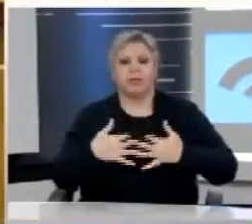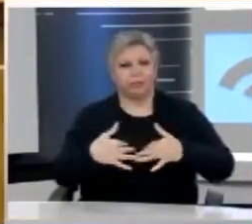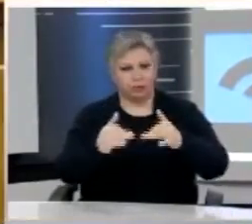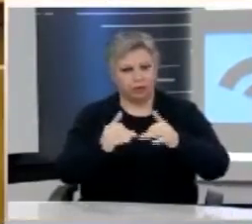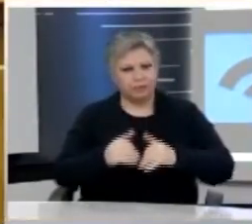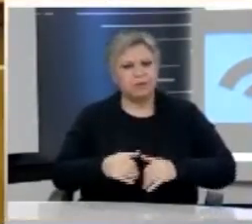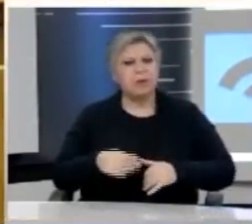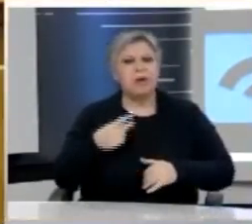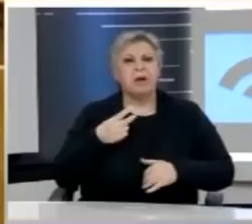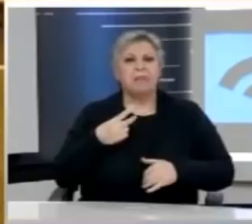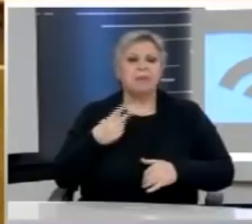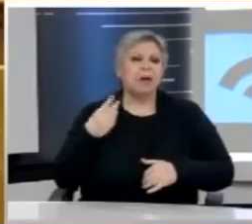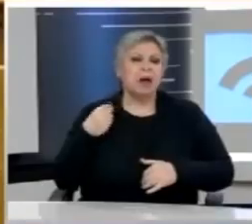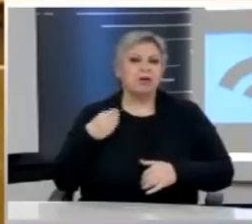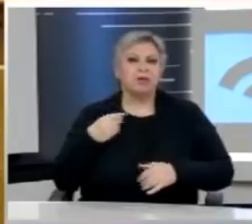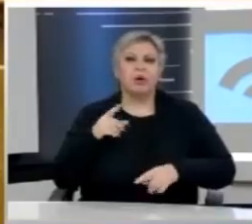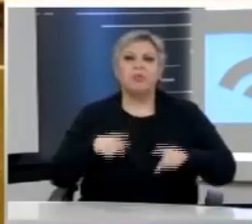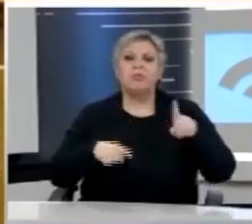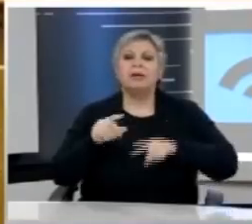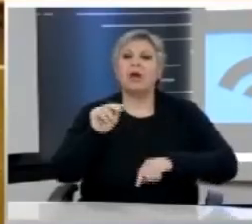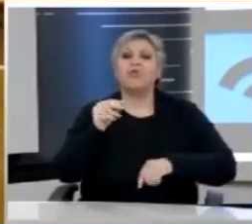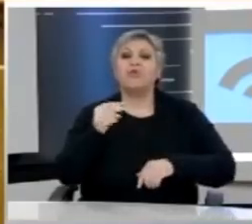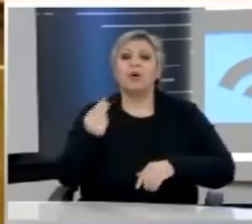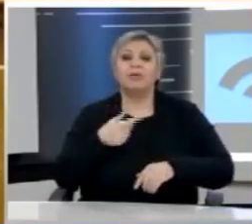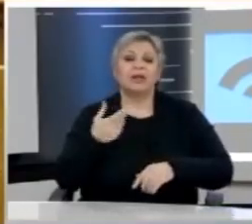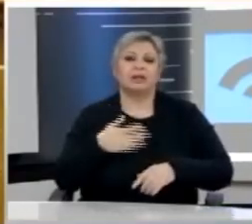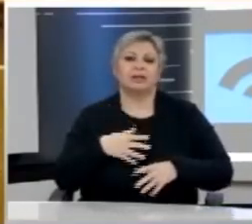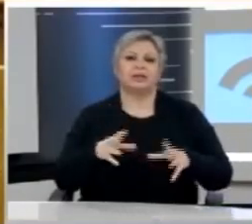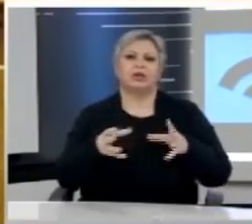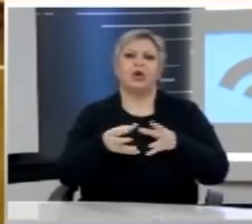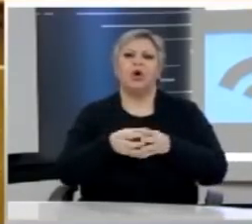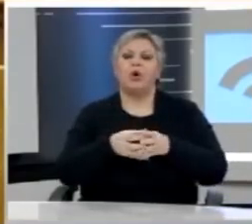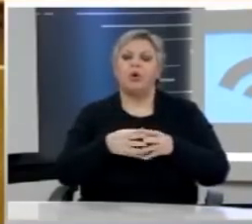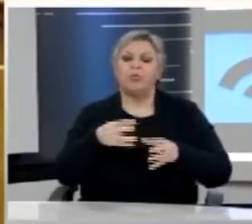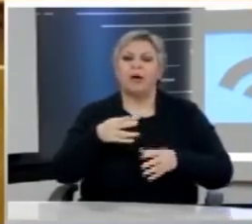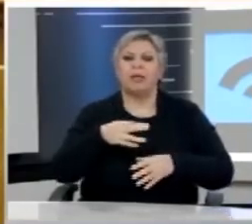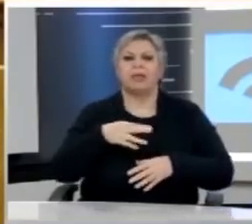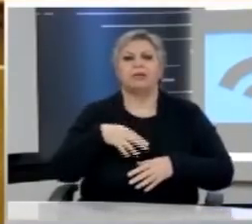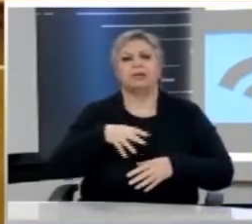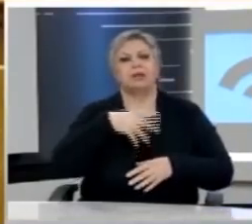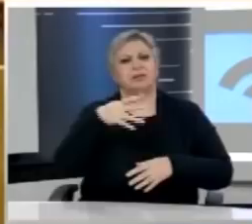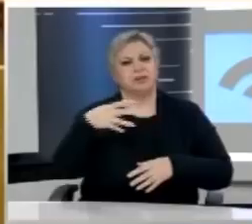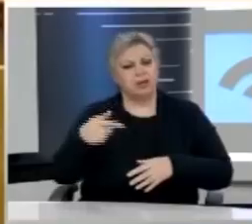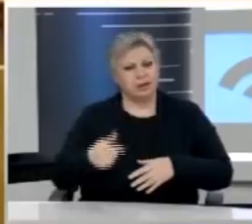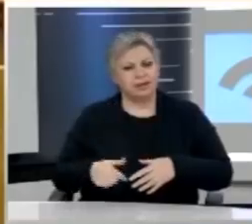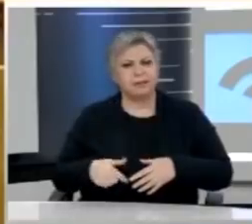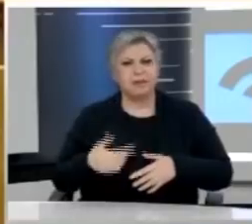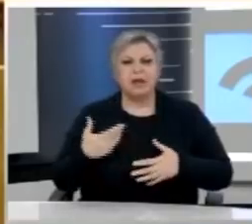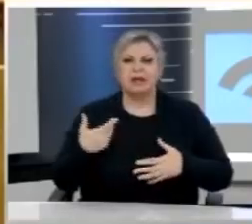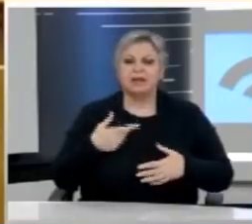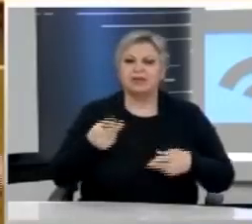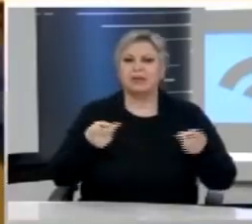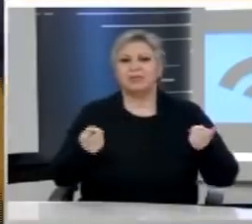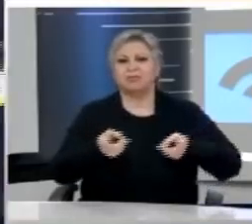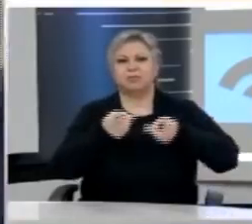κυβερνητικής πλειοψηφίας, με φανερή αμηχανία, αρκετές φορές με επιφανειακά